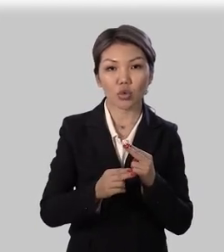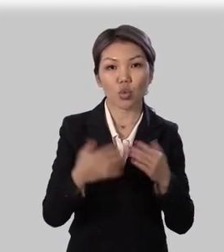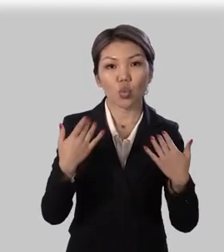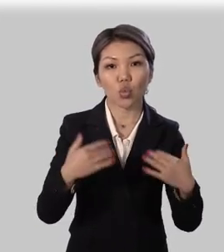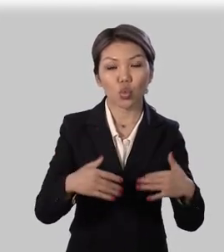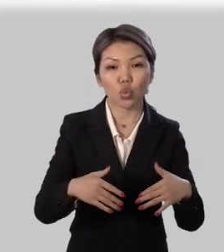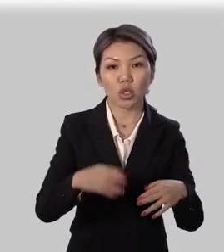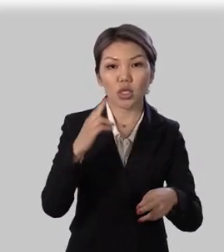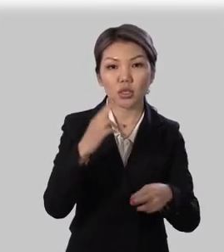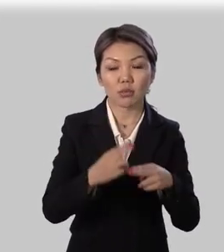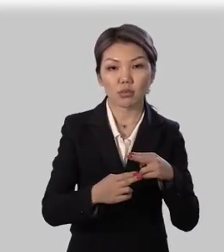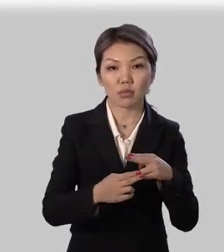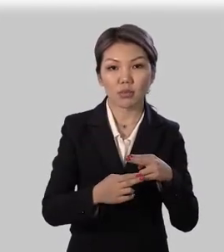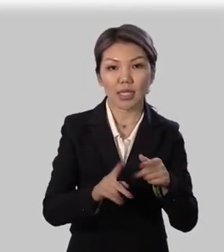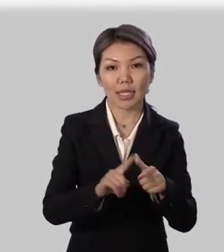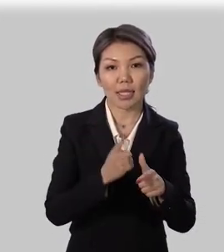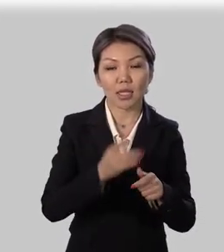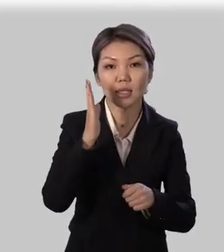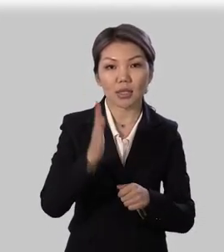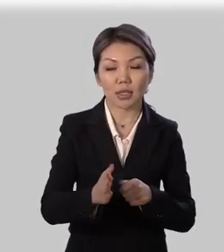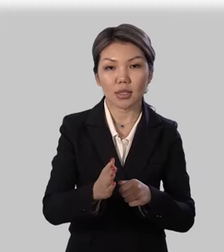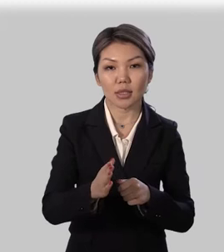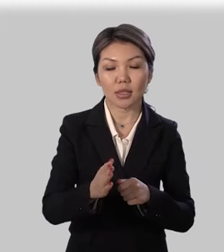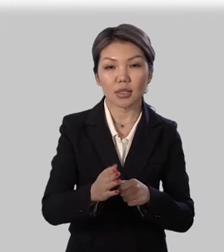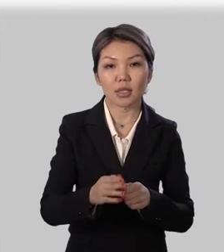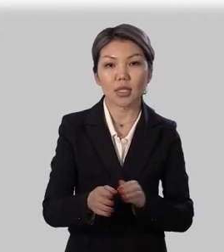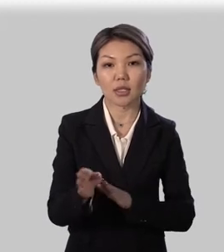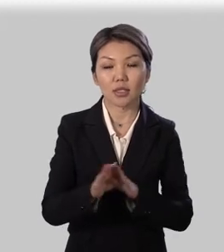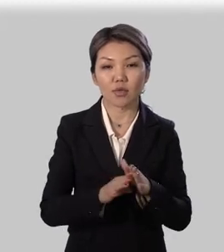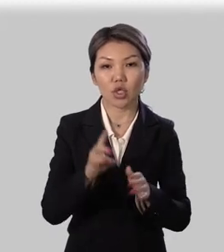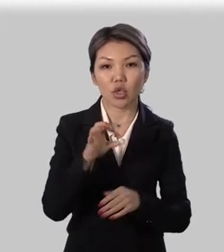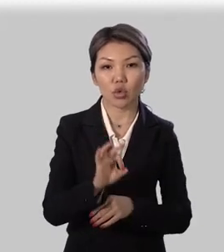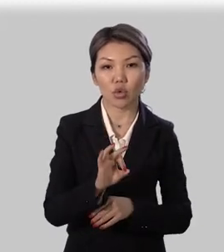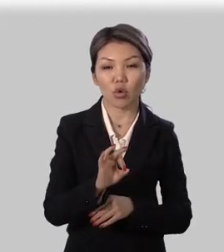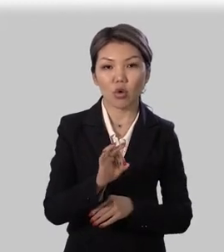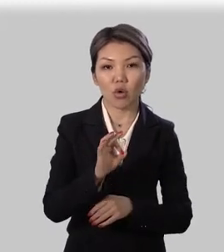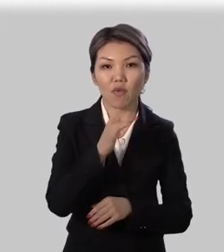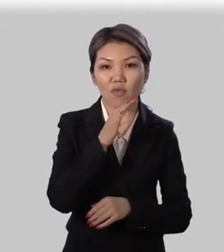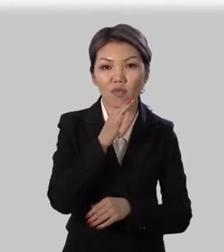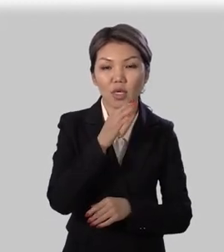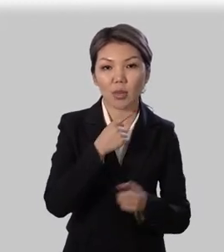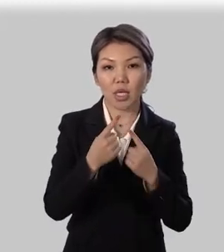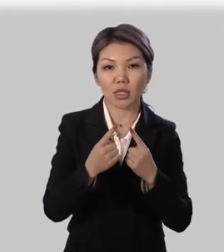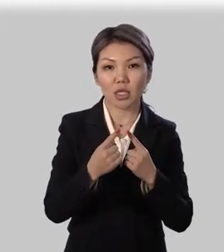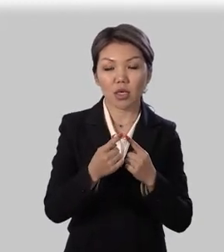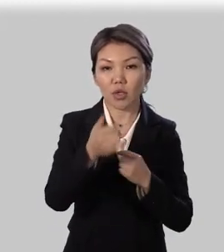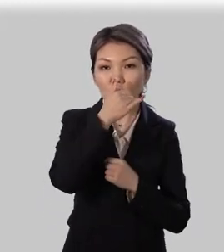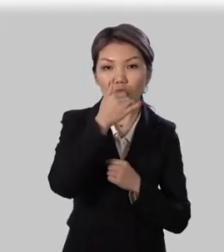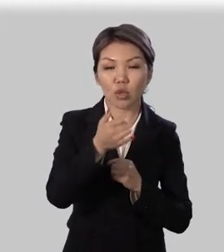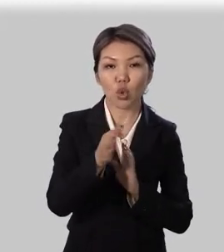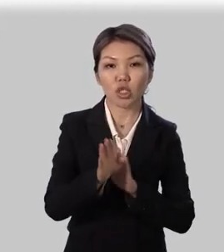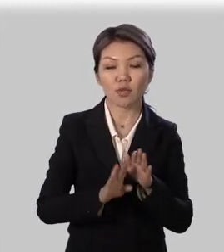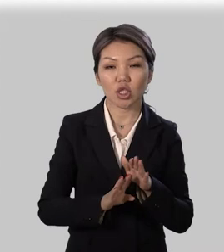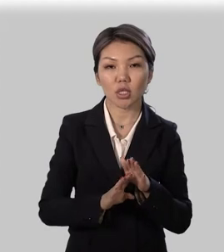совершилось либо совершиться но в момент речи свершится не может поэтому у данного